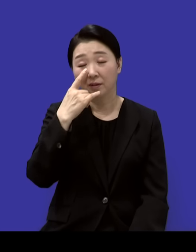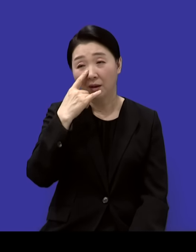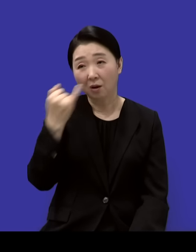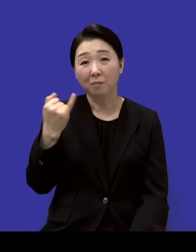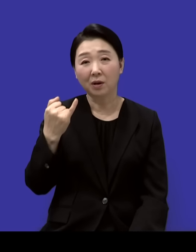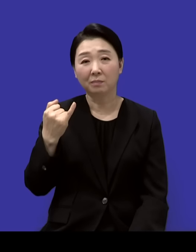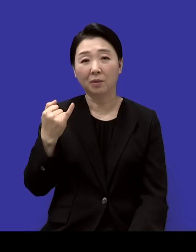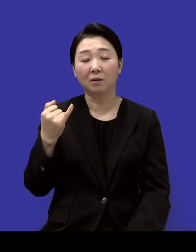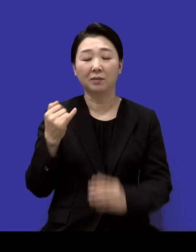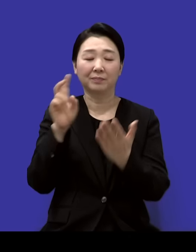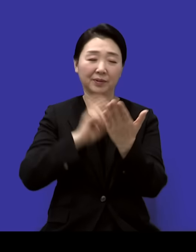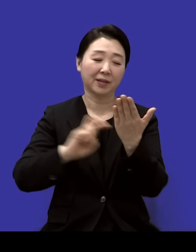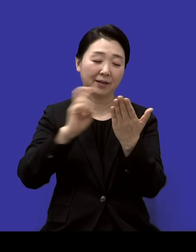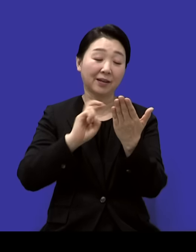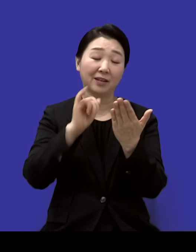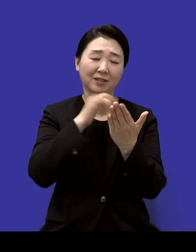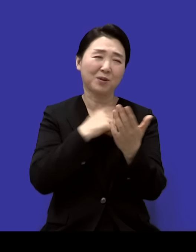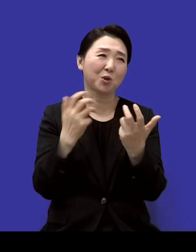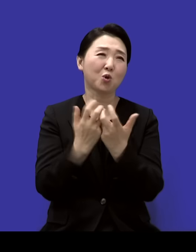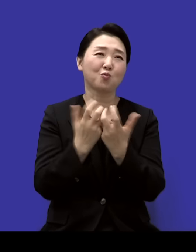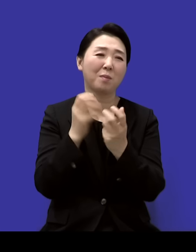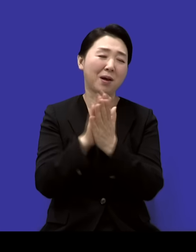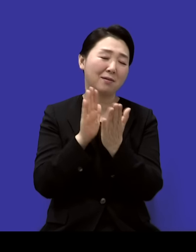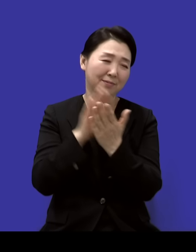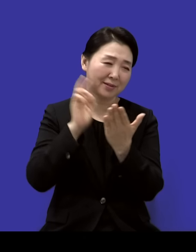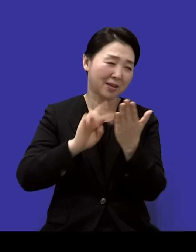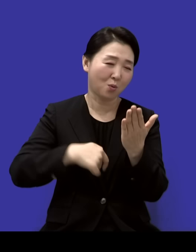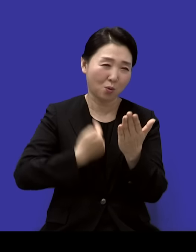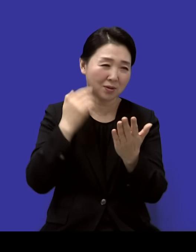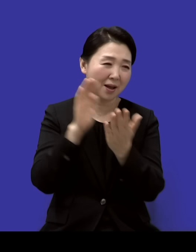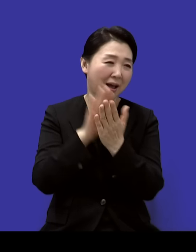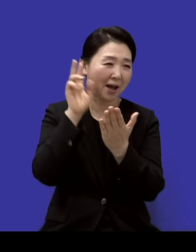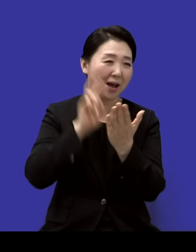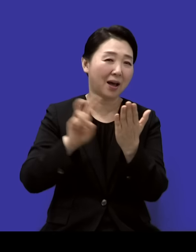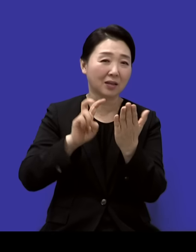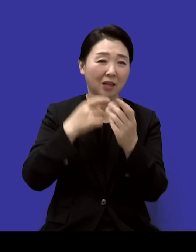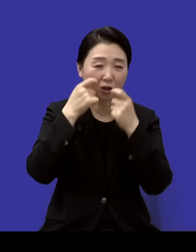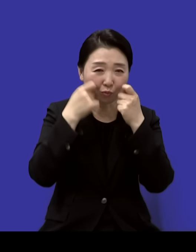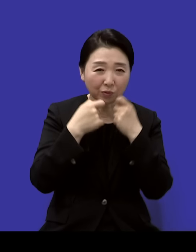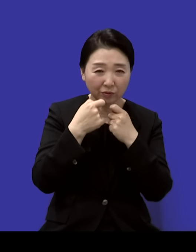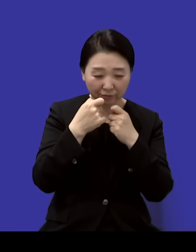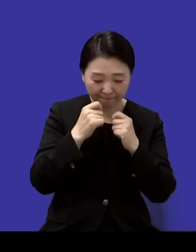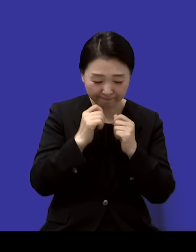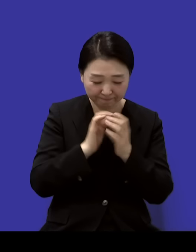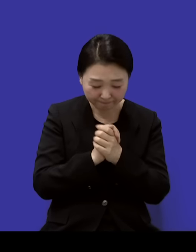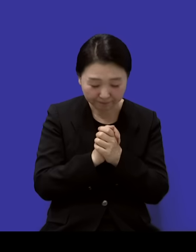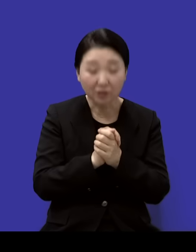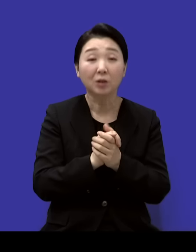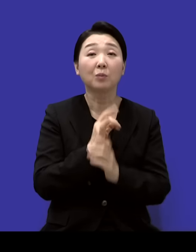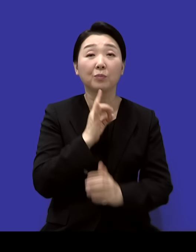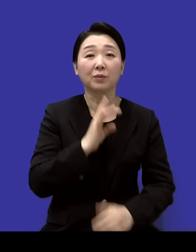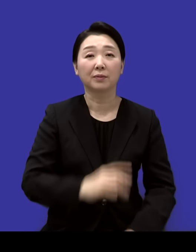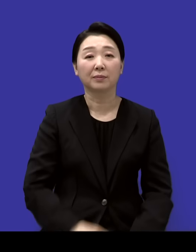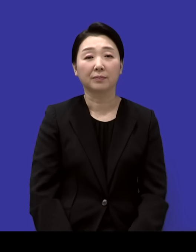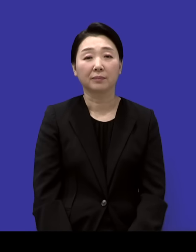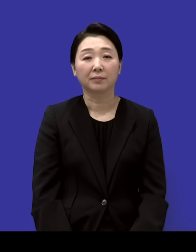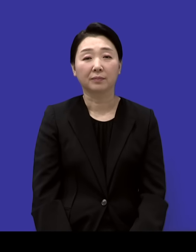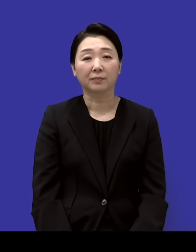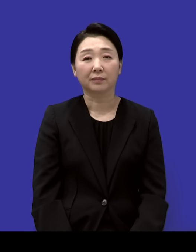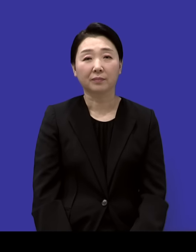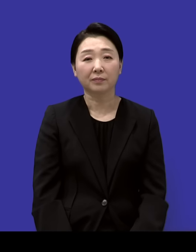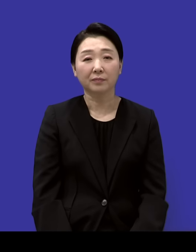펴고 네. 우리 엄마 진짜 성령 충만하거든요. 막 박수 치고 찬양하고 혼자 많은데 음. 저는 그냥 눈물만 흘리고 가만히 있었어요. 근데 저희